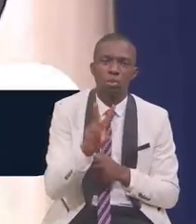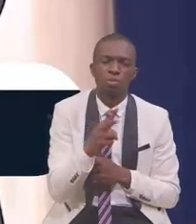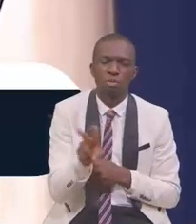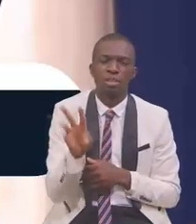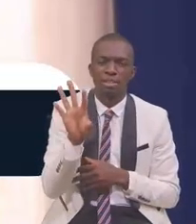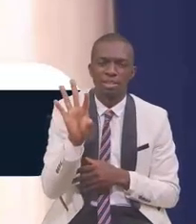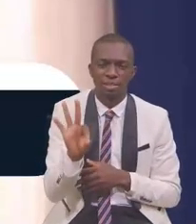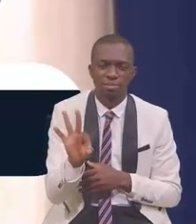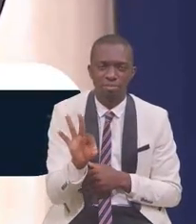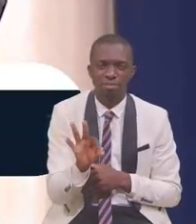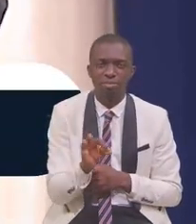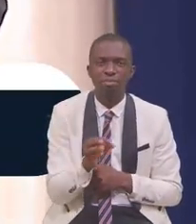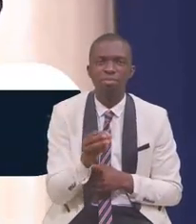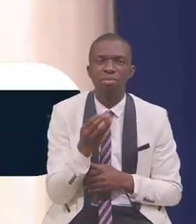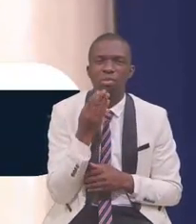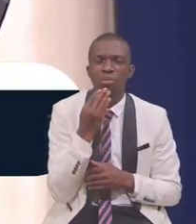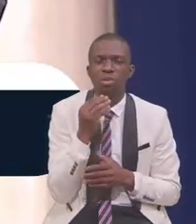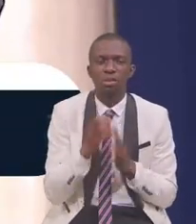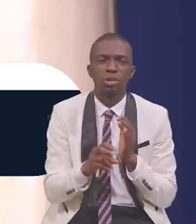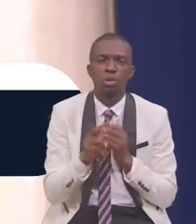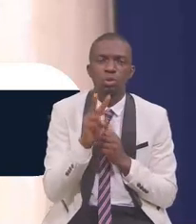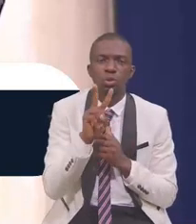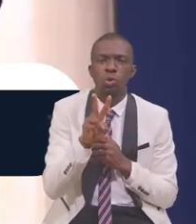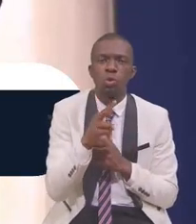Hébreux 2, verset 9.